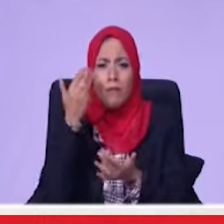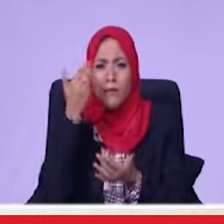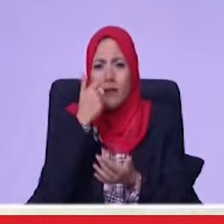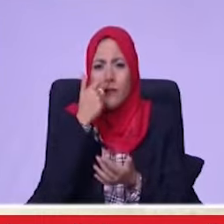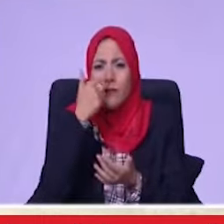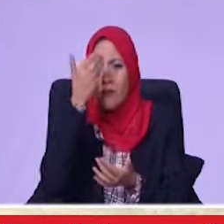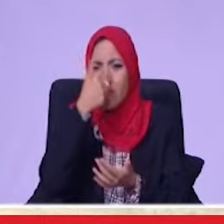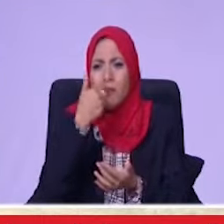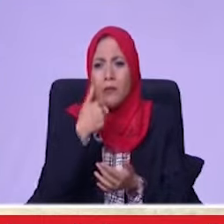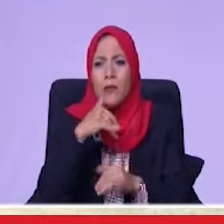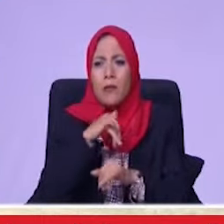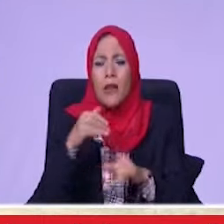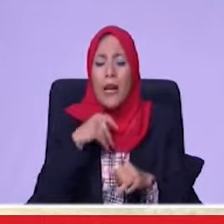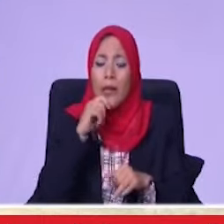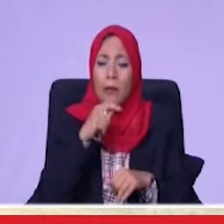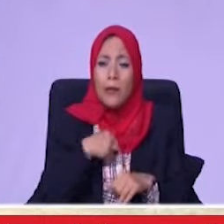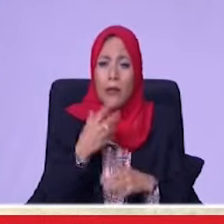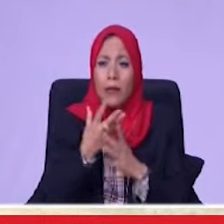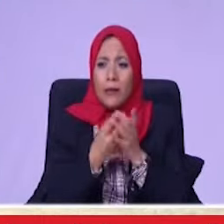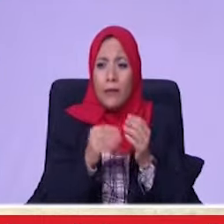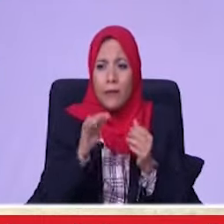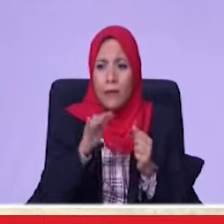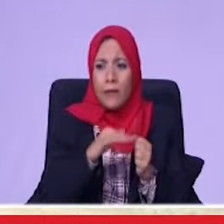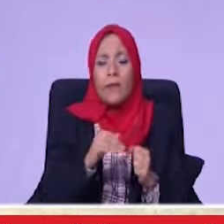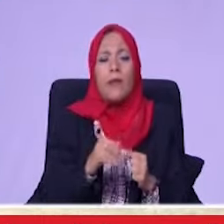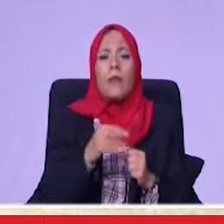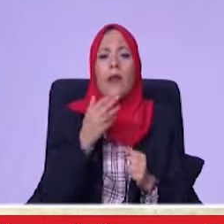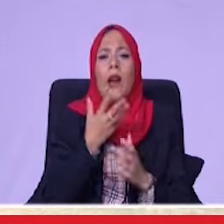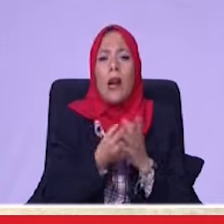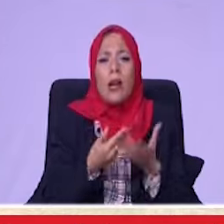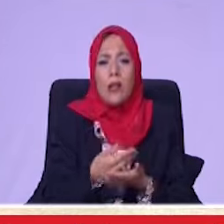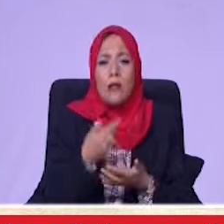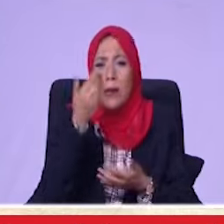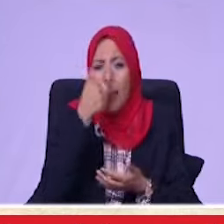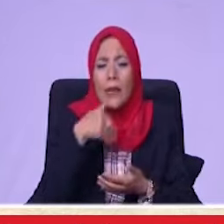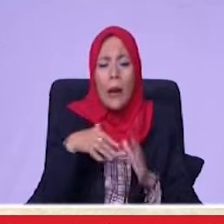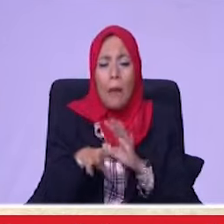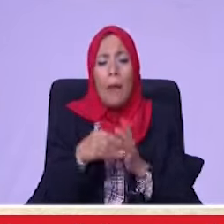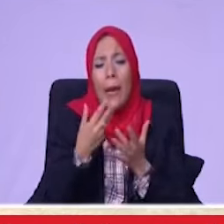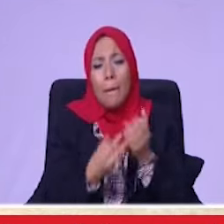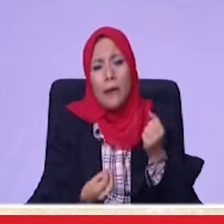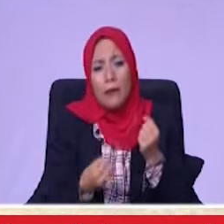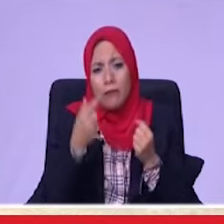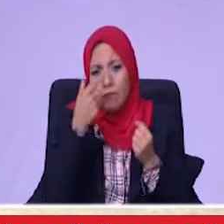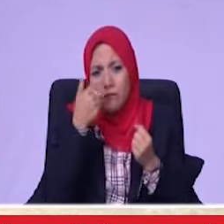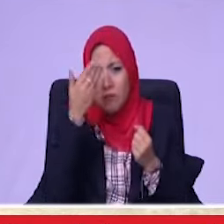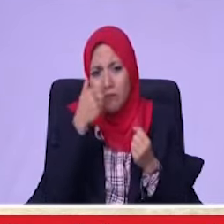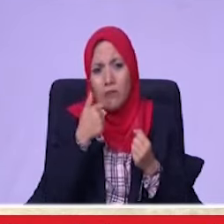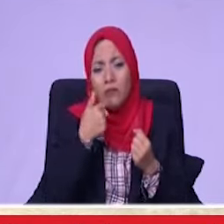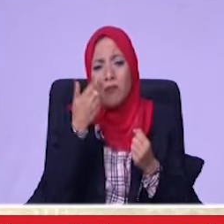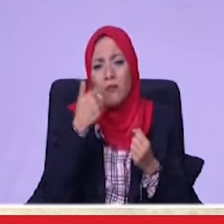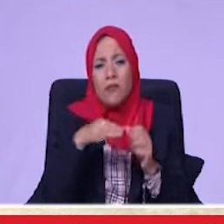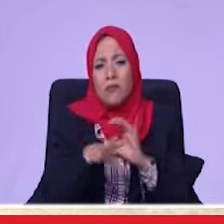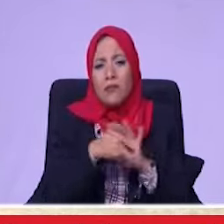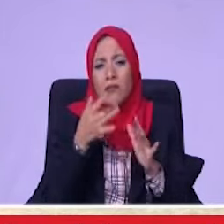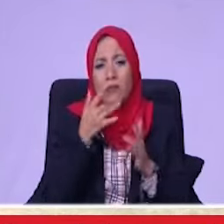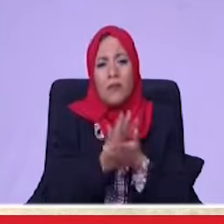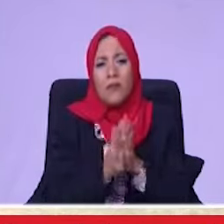الأنف والوجه. أنا نجلاء والدة الطفل هيثم، عايز أعمل عملية لابني وابني اتولد بقى بكركي،